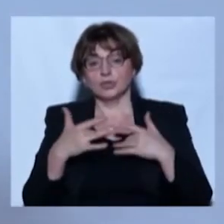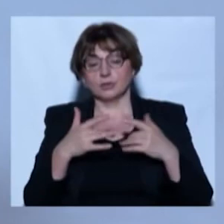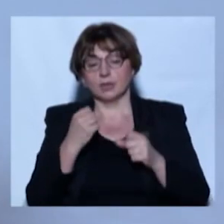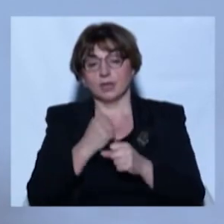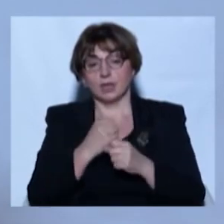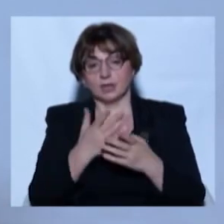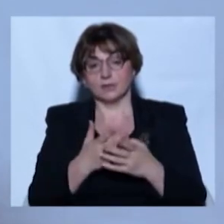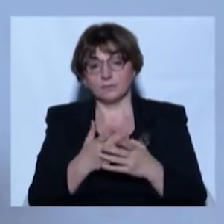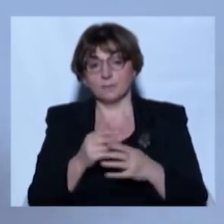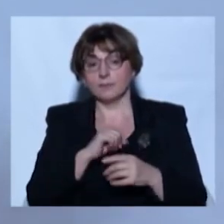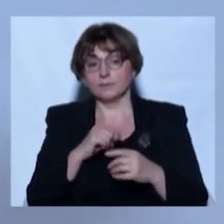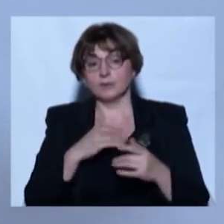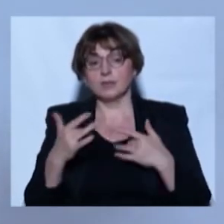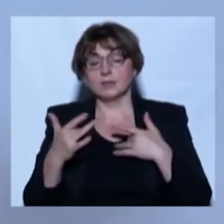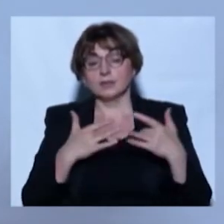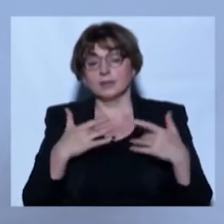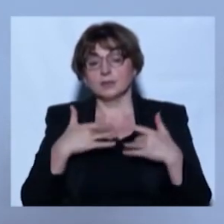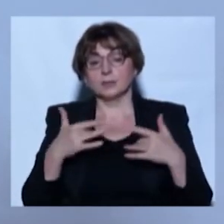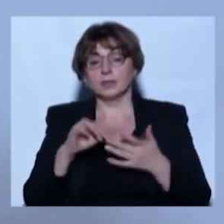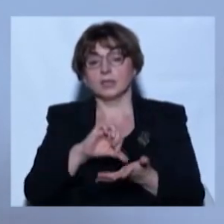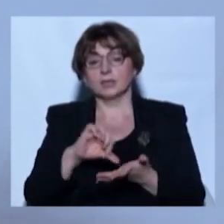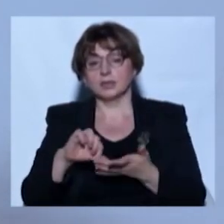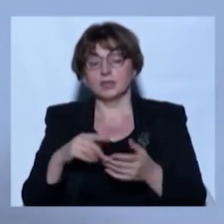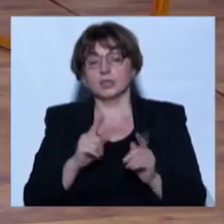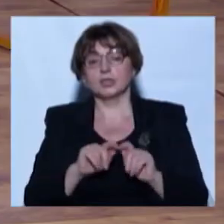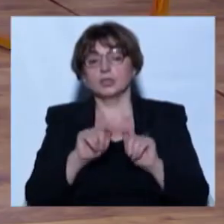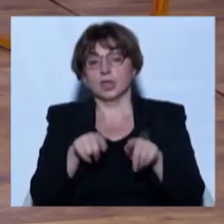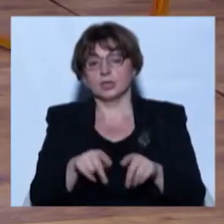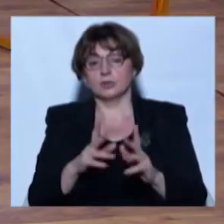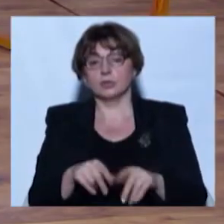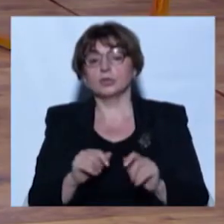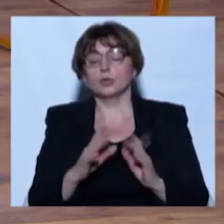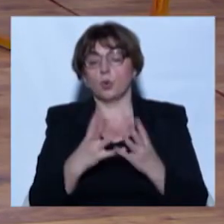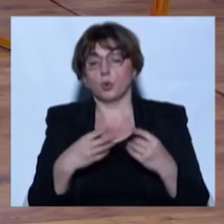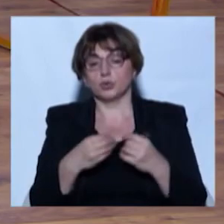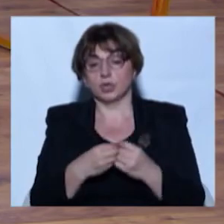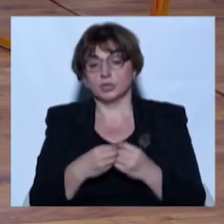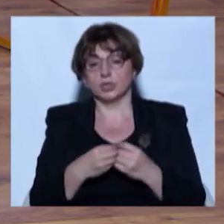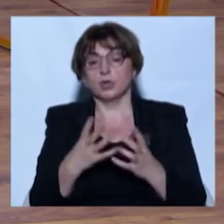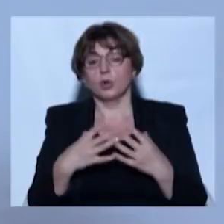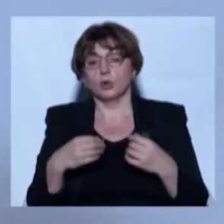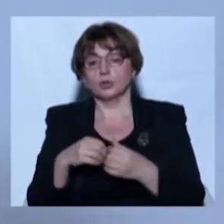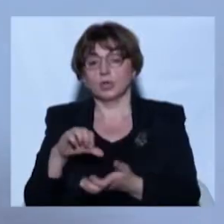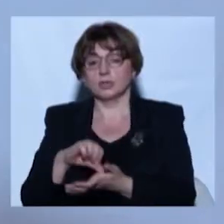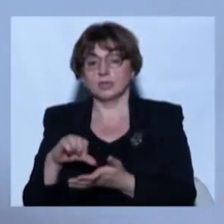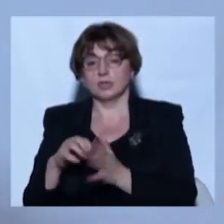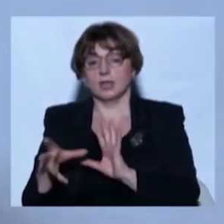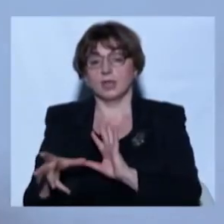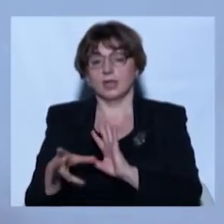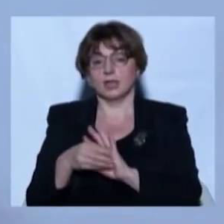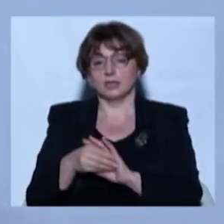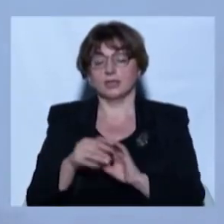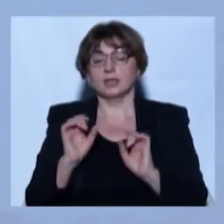თეატრი. Გამართოთ ერთგვარი წარმოდგენა. Თქვენ შეგიძლიათ ეს გააკეთოთ ოჯახში, ოჯახის წევრებისთვის